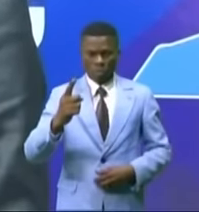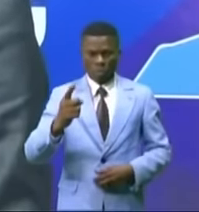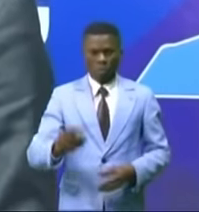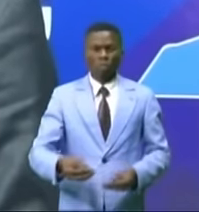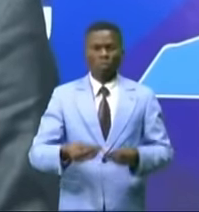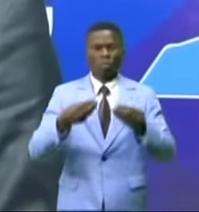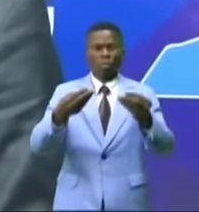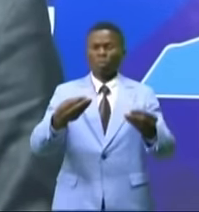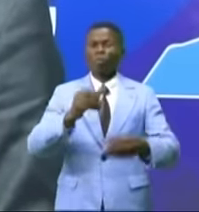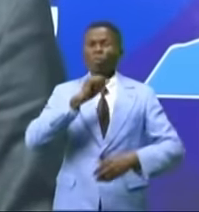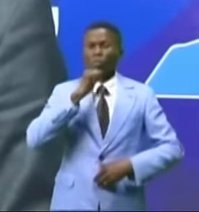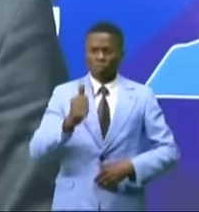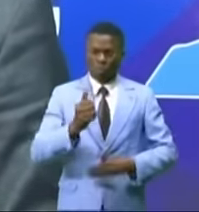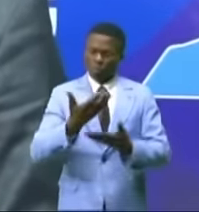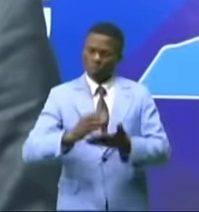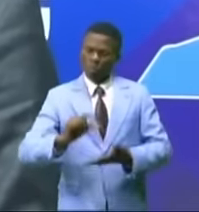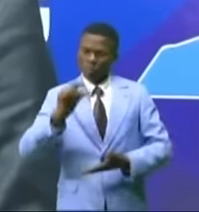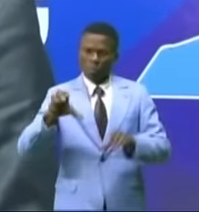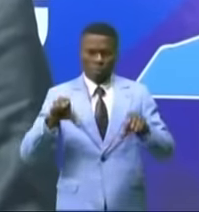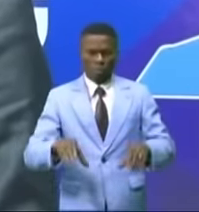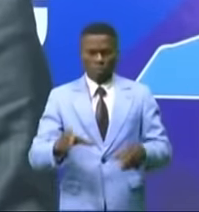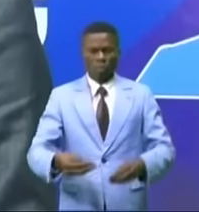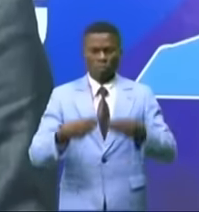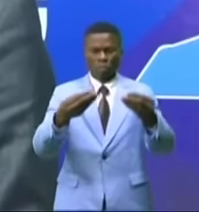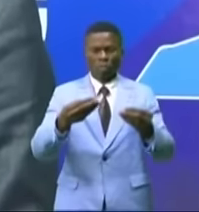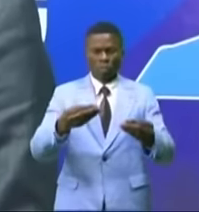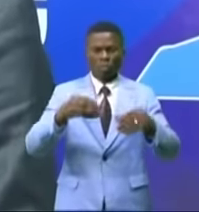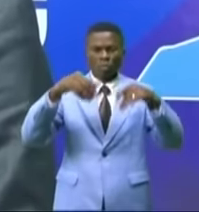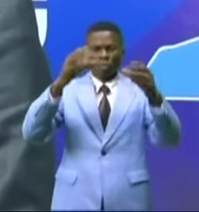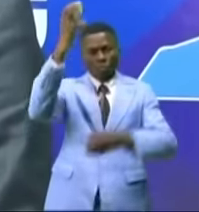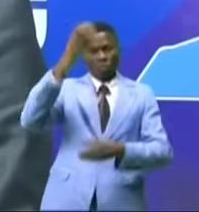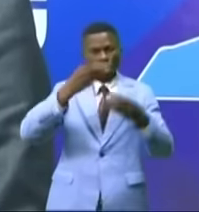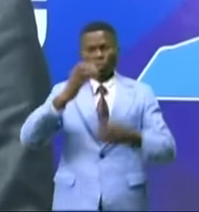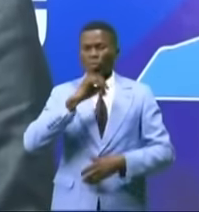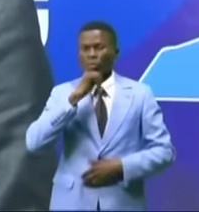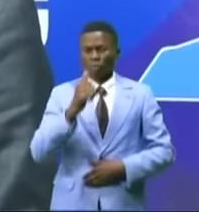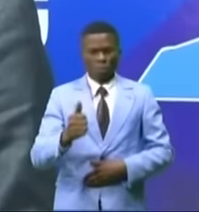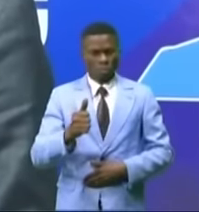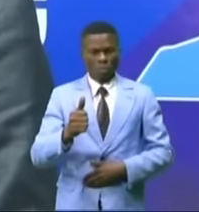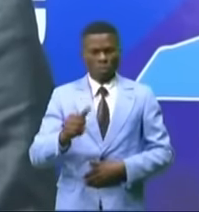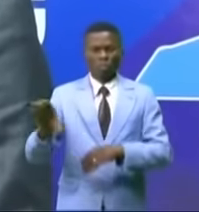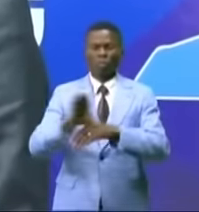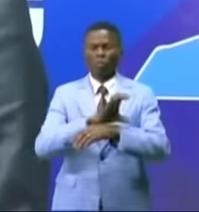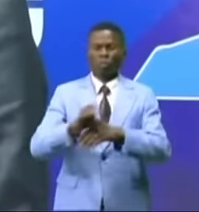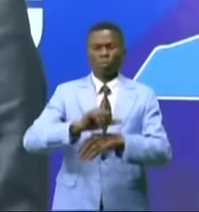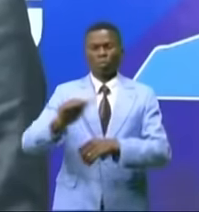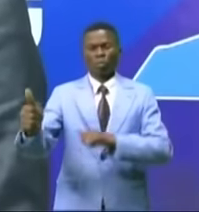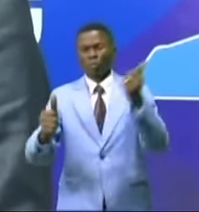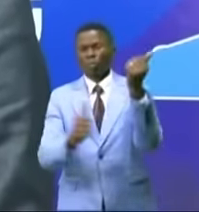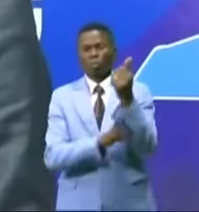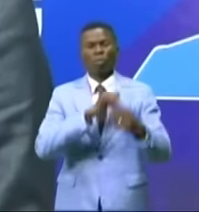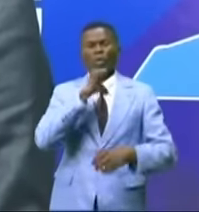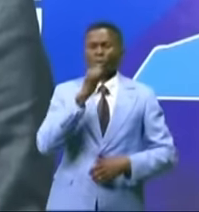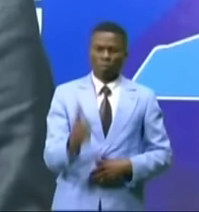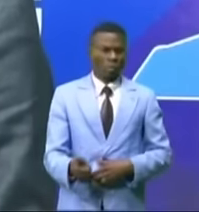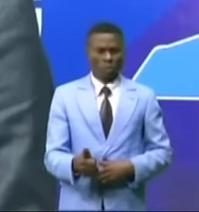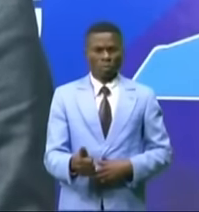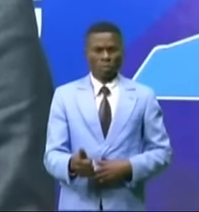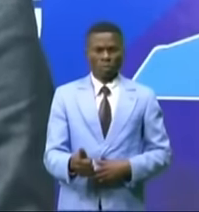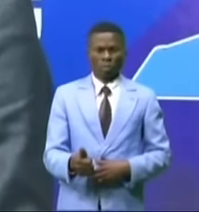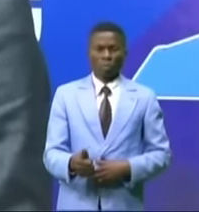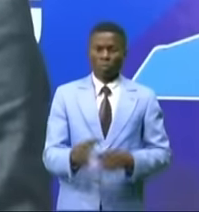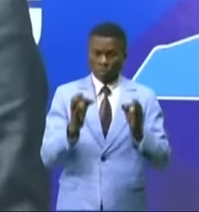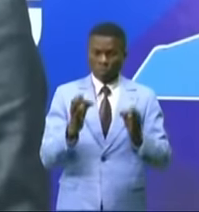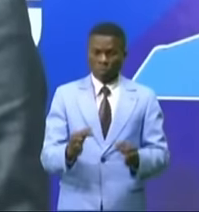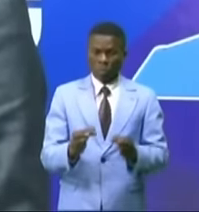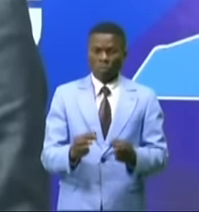d'aucune manière qu'un seul centimètre de notre territoire puisse être occupé ou puisse être pensé d'ailleurs par certains occupants